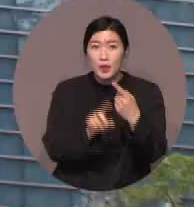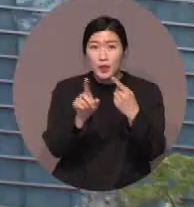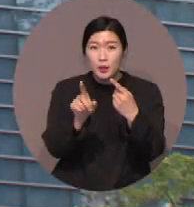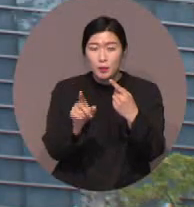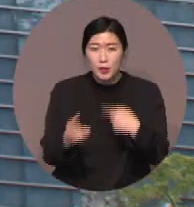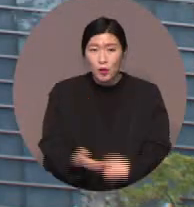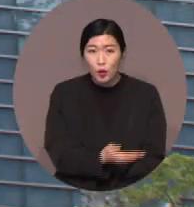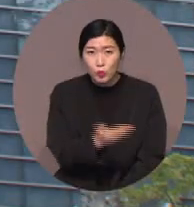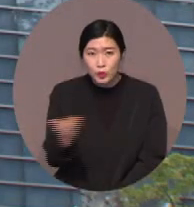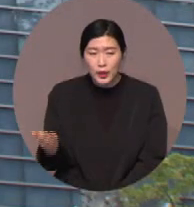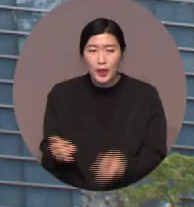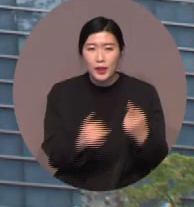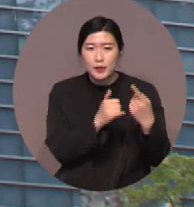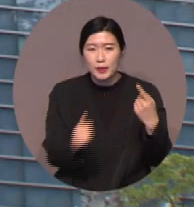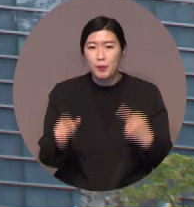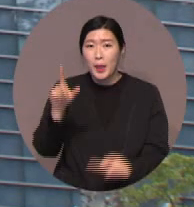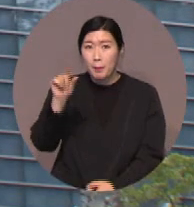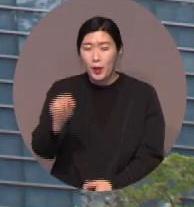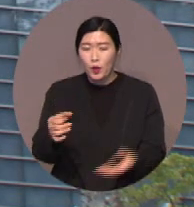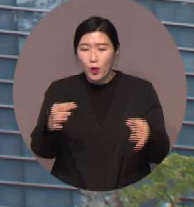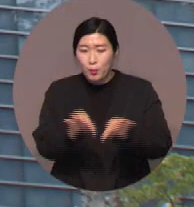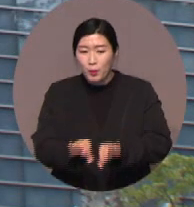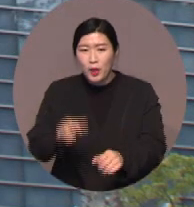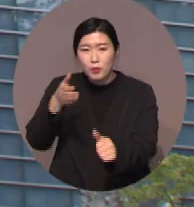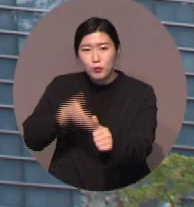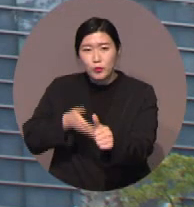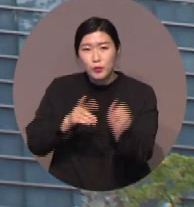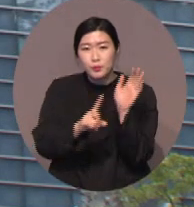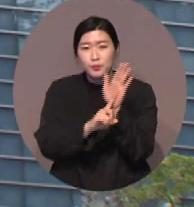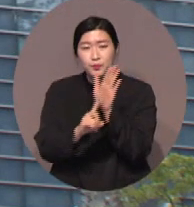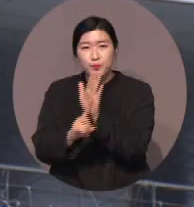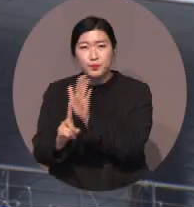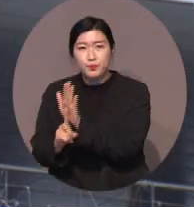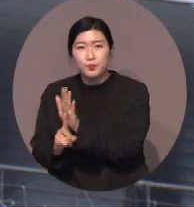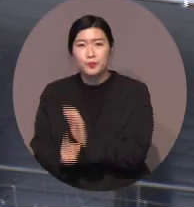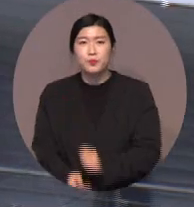통해 시민 1인당 만원 이상 나눔의 동참해 달라고 요청했습니다